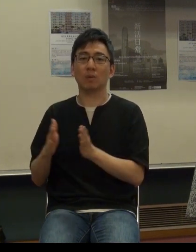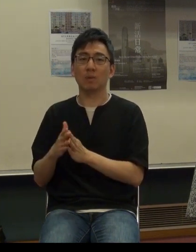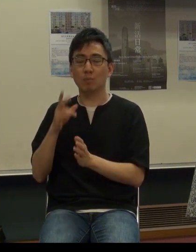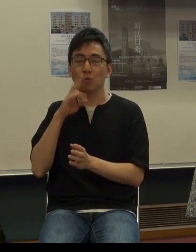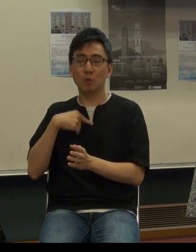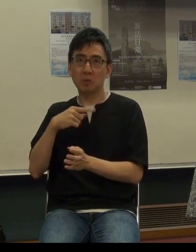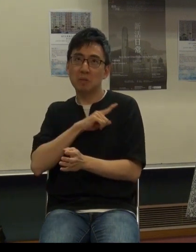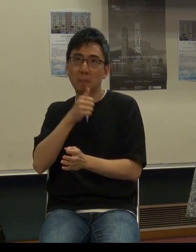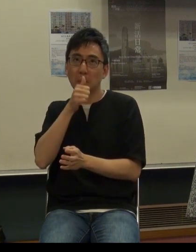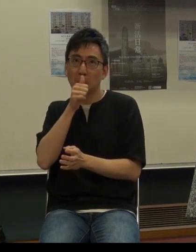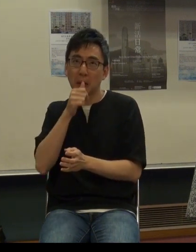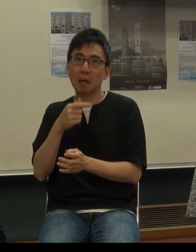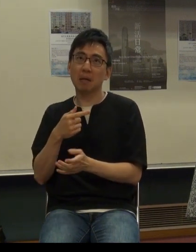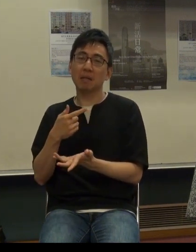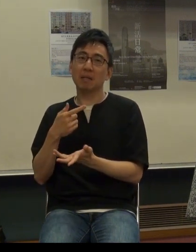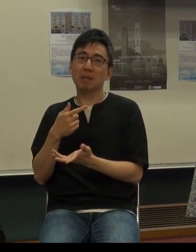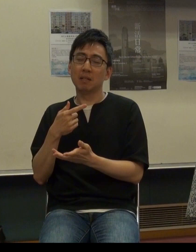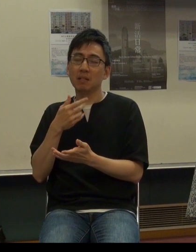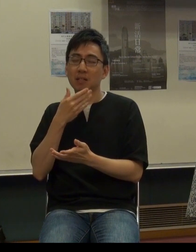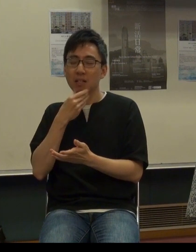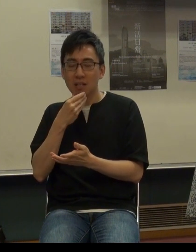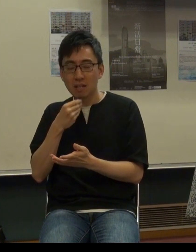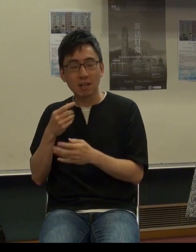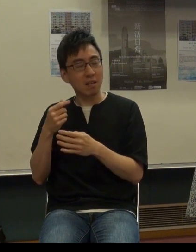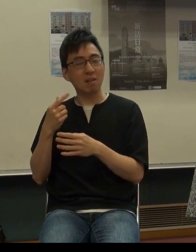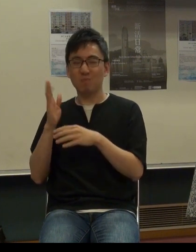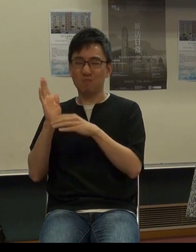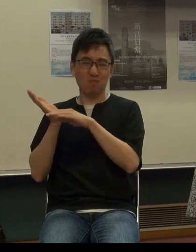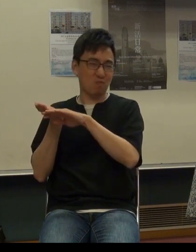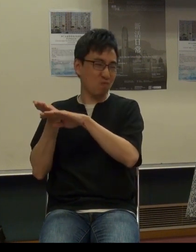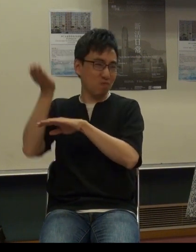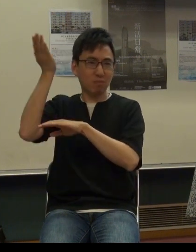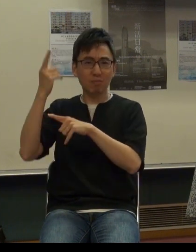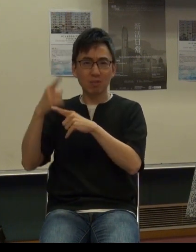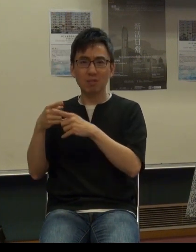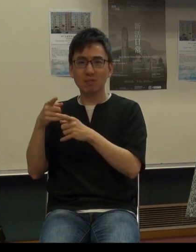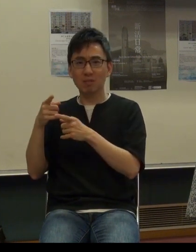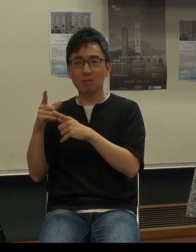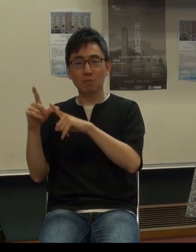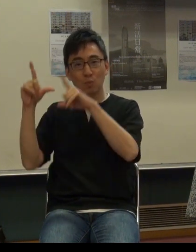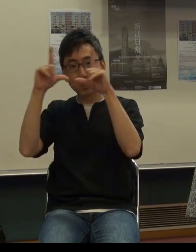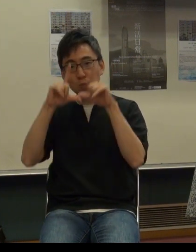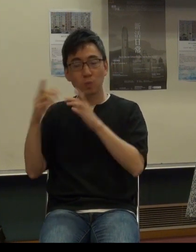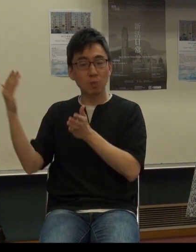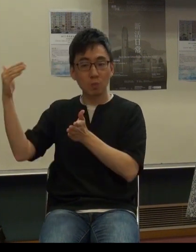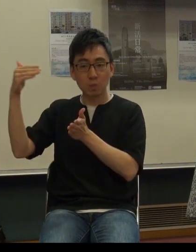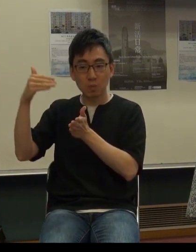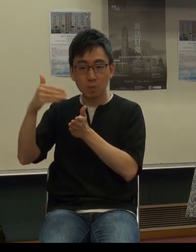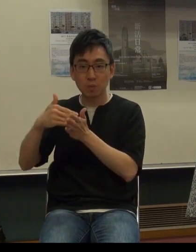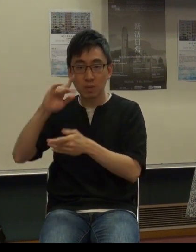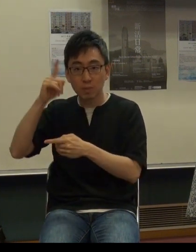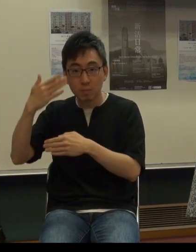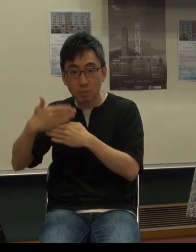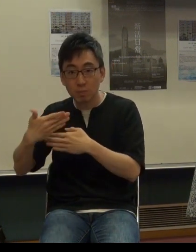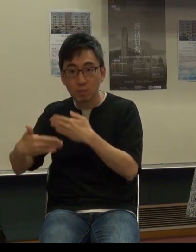爸爸，我們的、啊、祖父輩，他們是怎樣來到今天的、